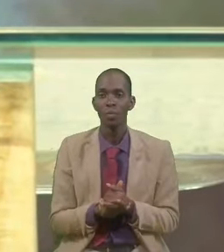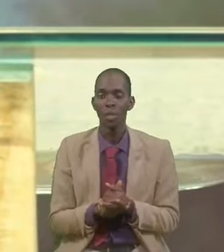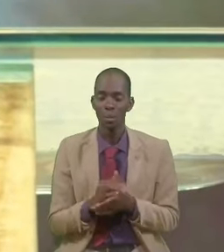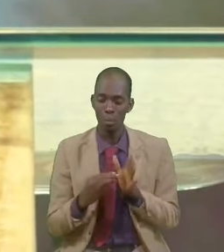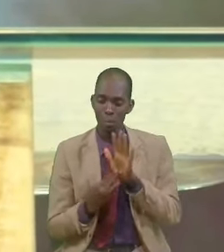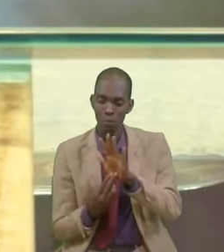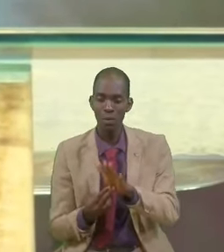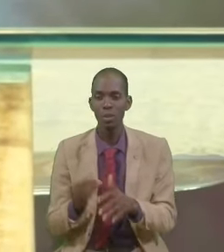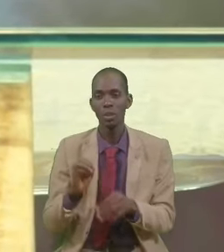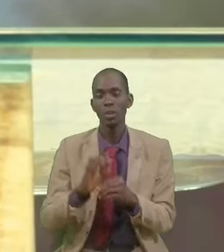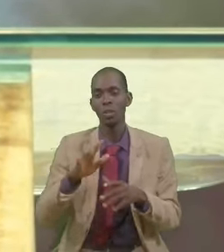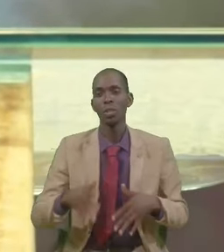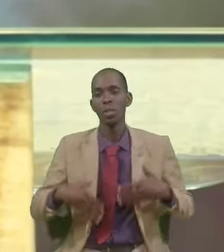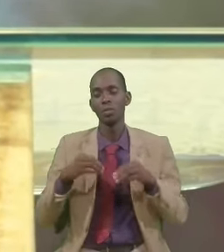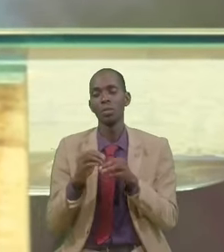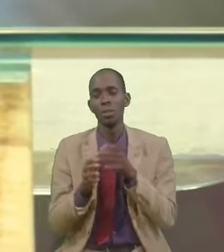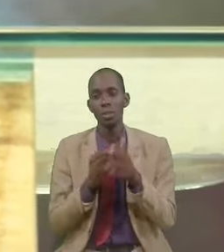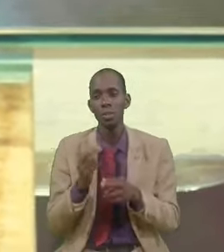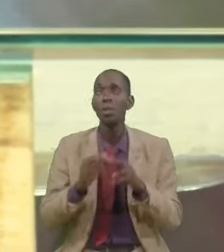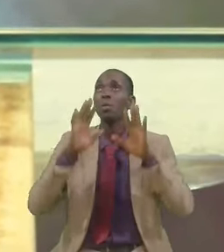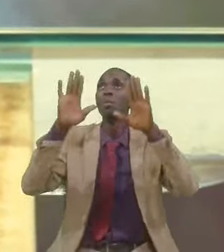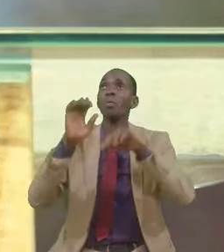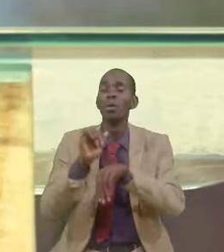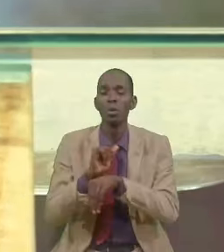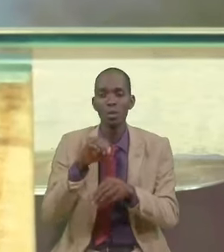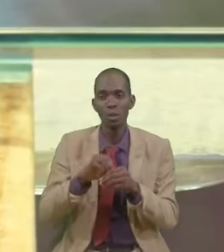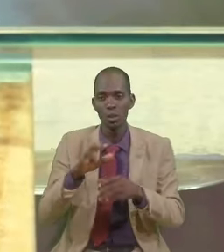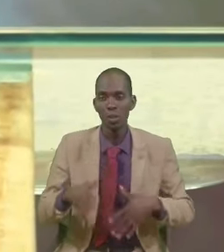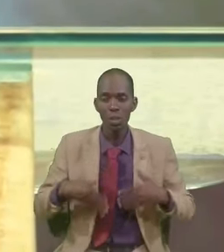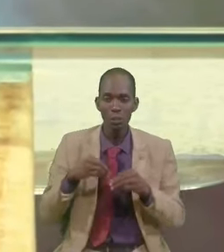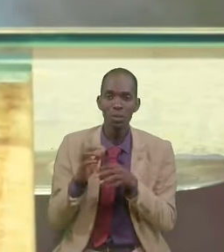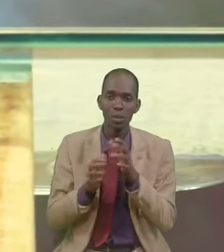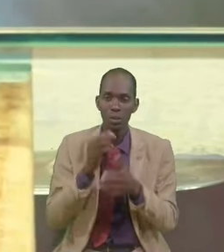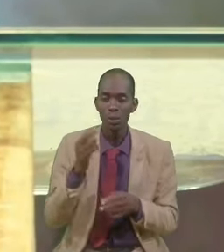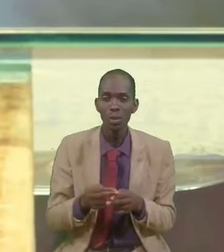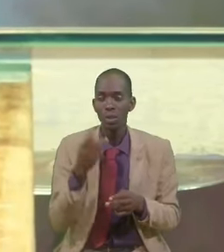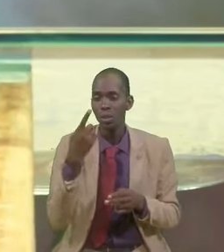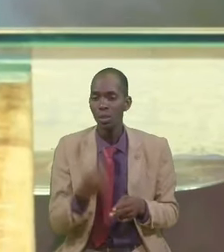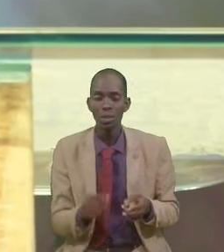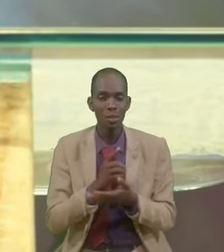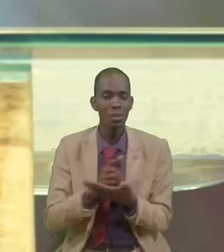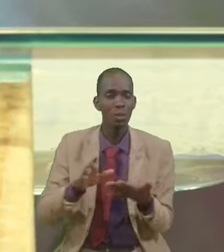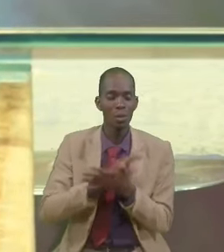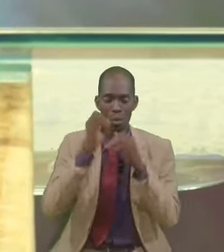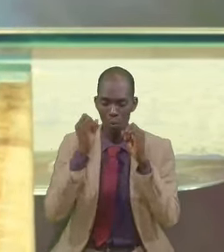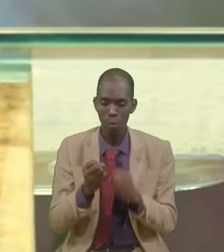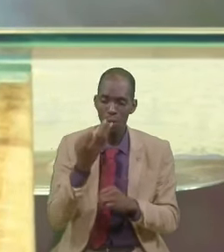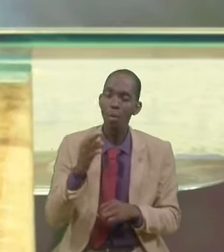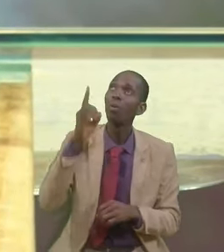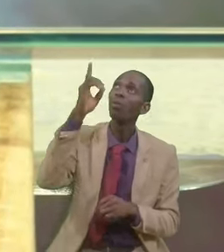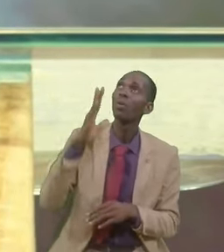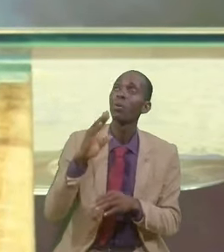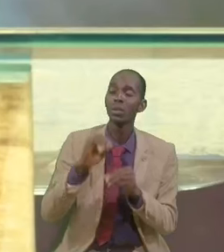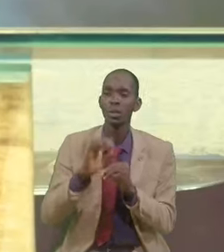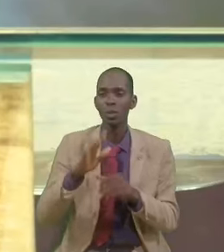La manifestation dans votre vie, les miracles dans votre vie, la puissance surnaturelle de Dieu dans votre